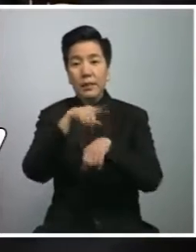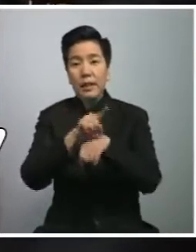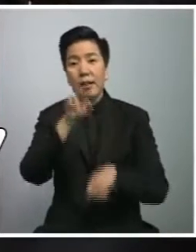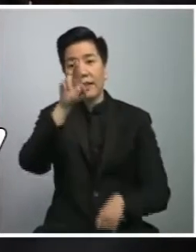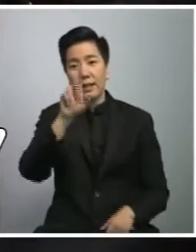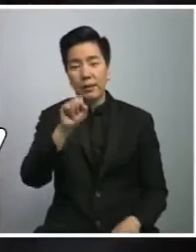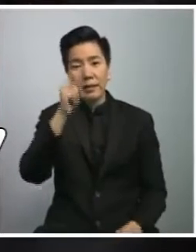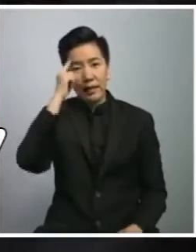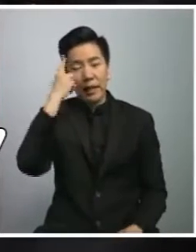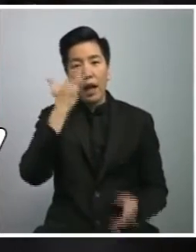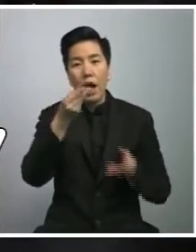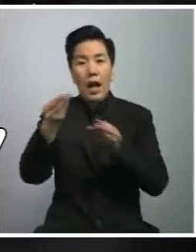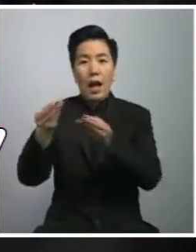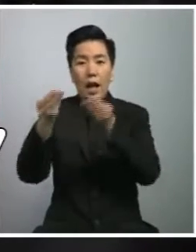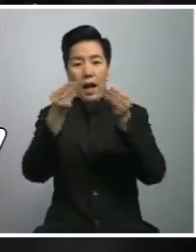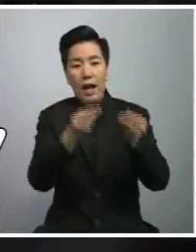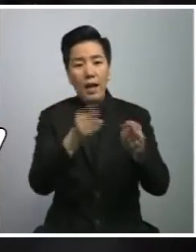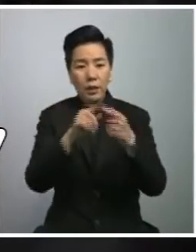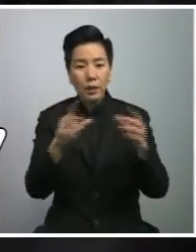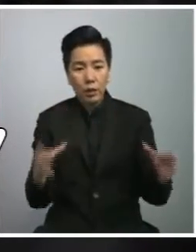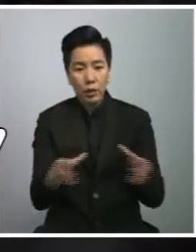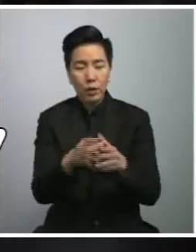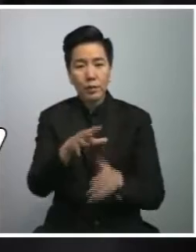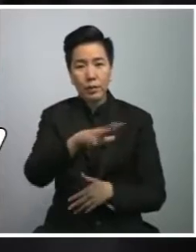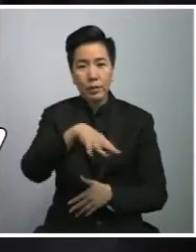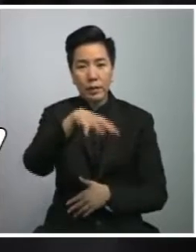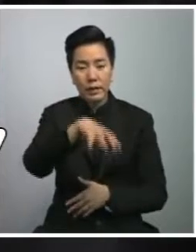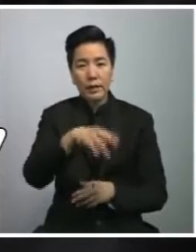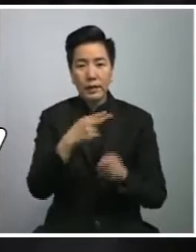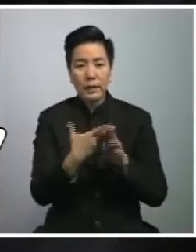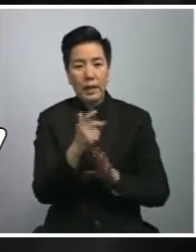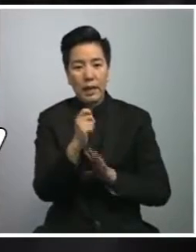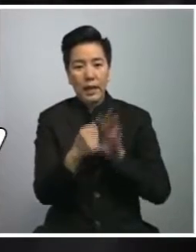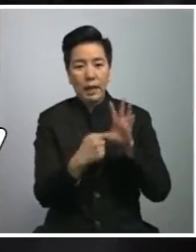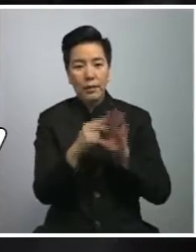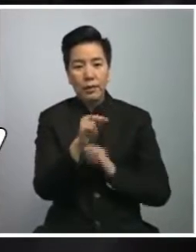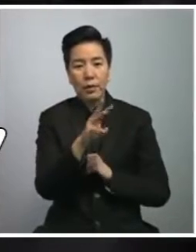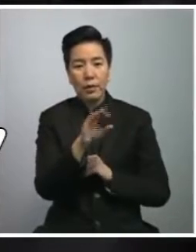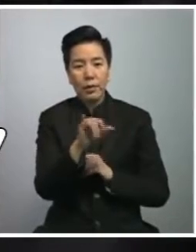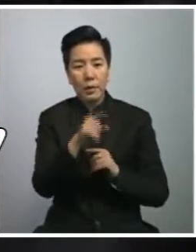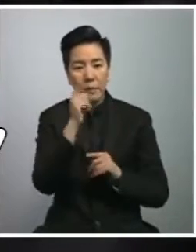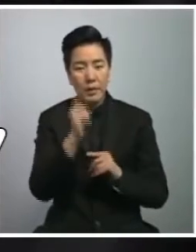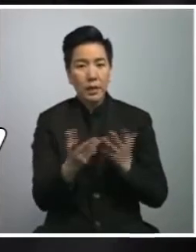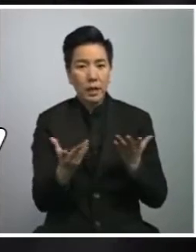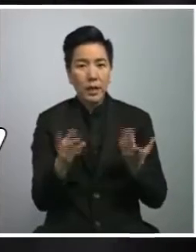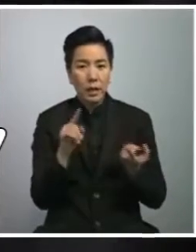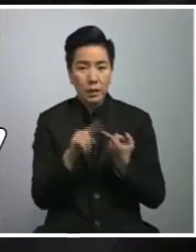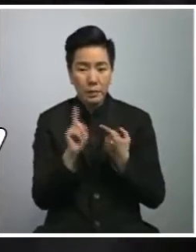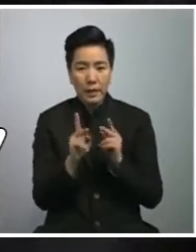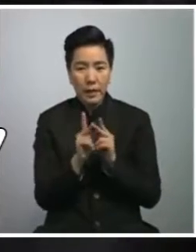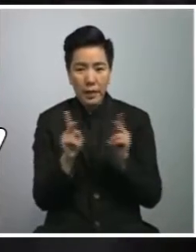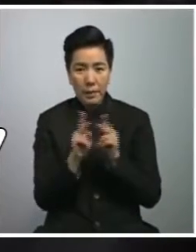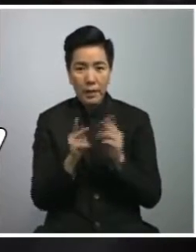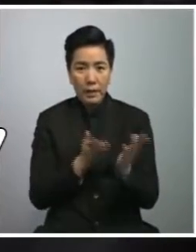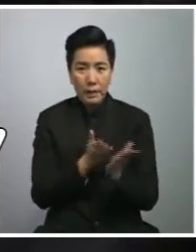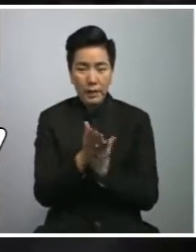ก็ส่งเรื่องต่อมาที่ทางท่านอำนวยนะคะซึ่งเป็นกรรมธิการ